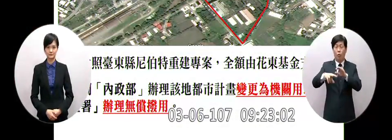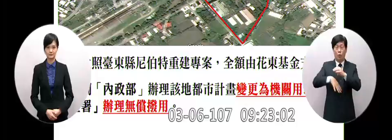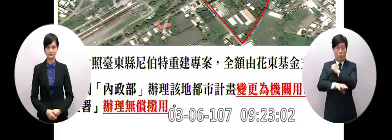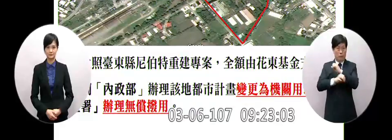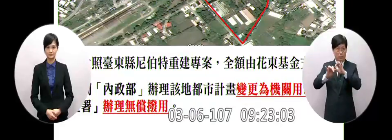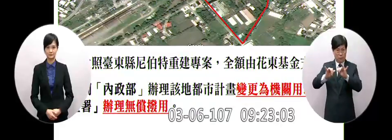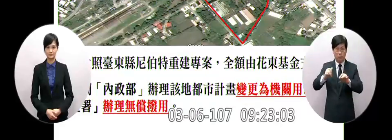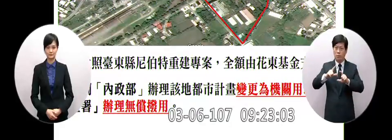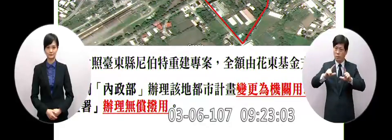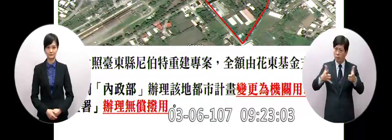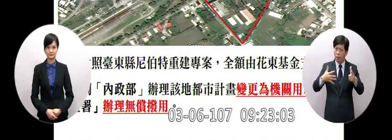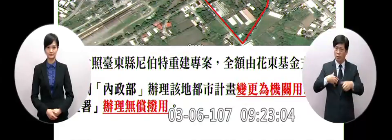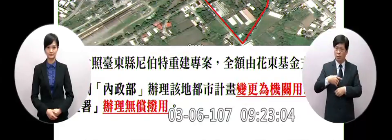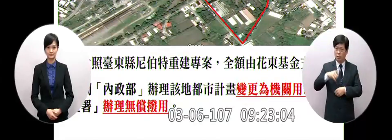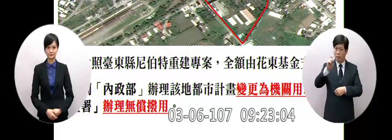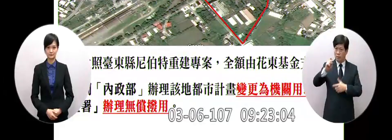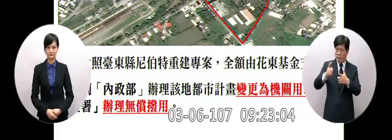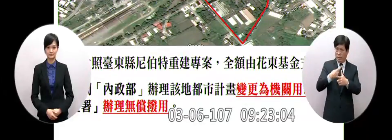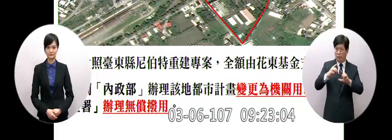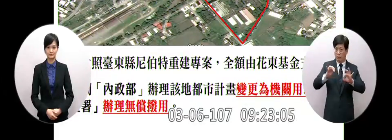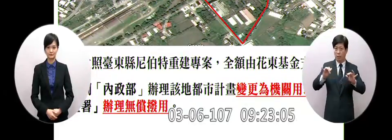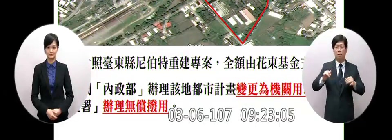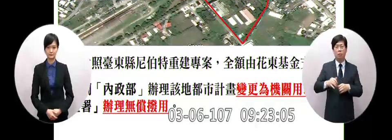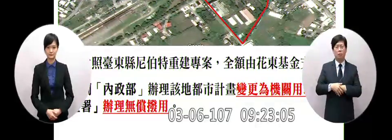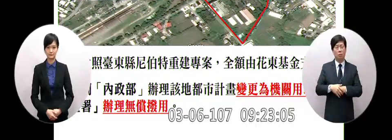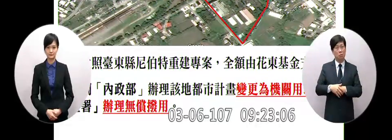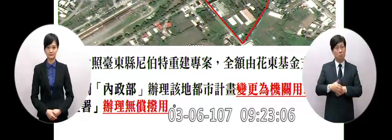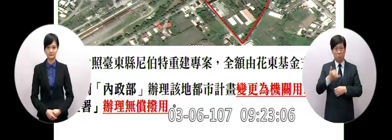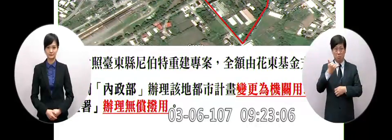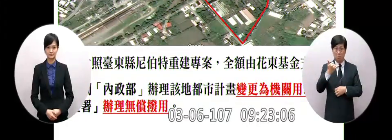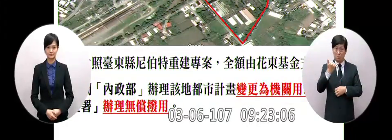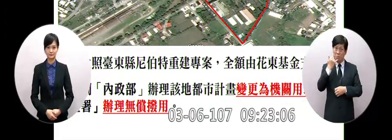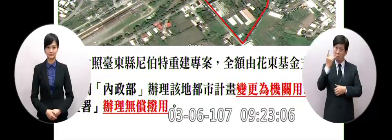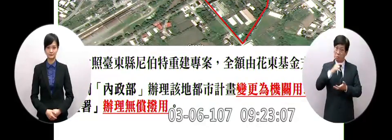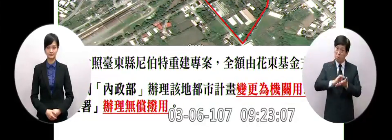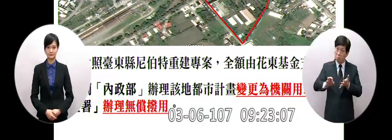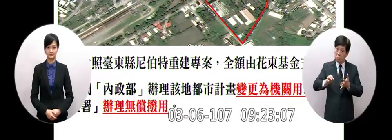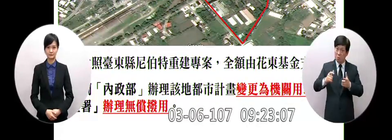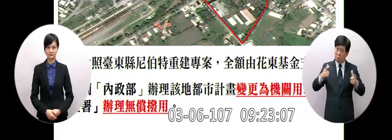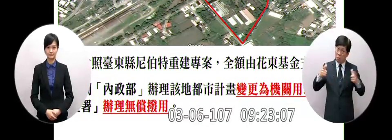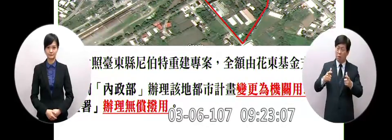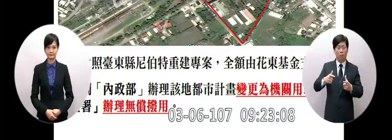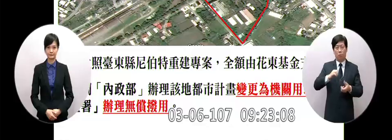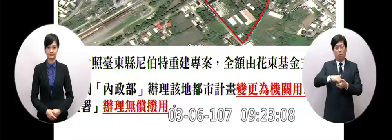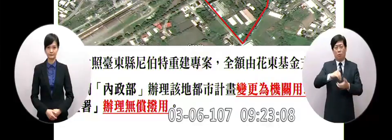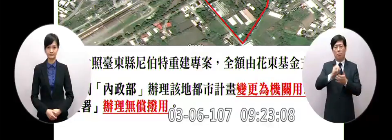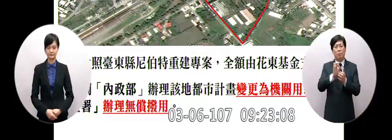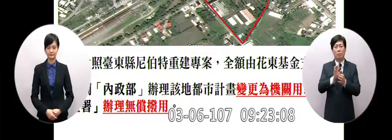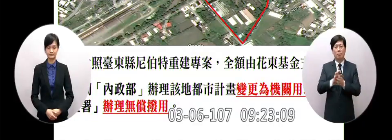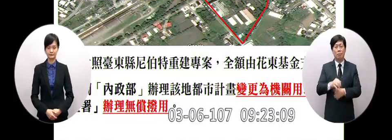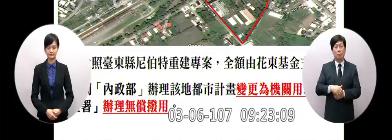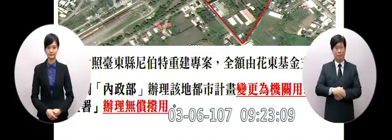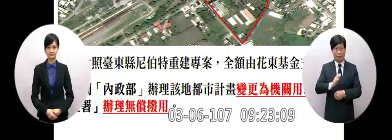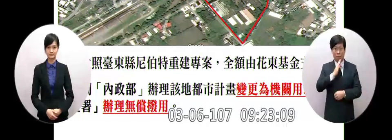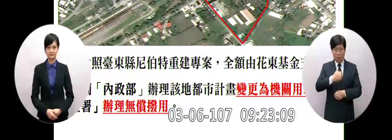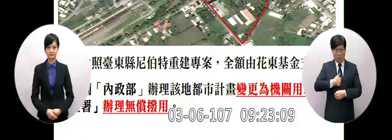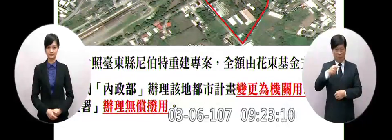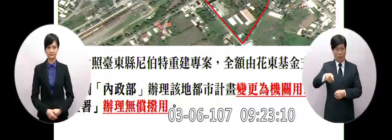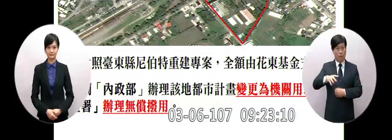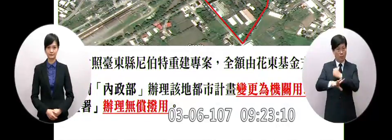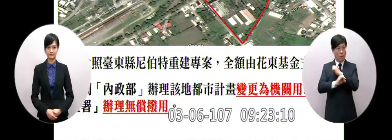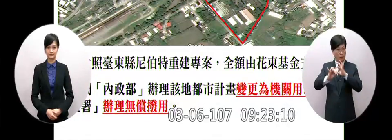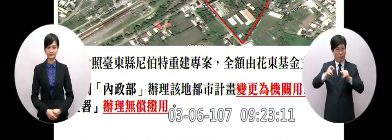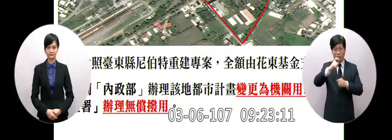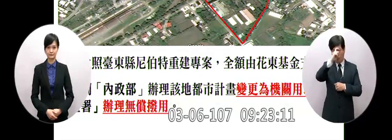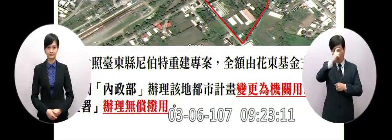地，大概有10甲的部分，那当然用得着那么多用不着，这个到时候再说，但是这个基地的部